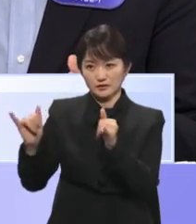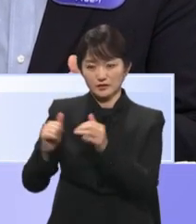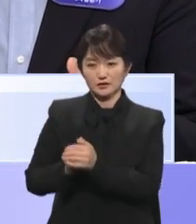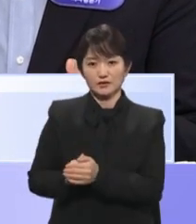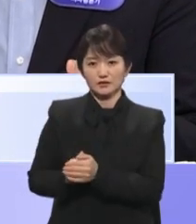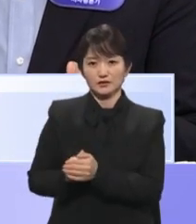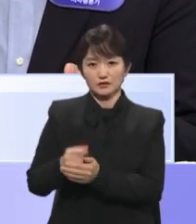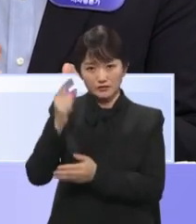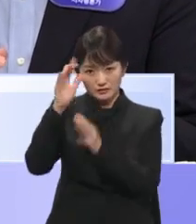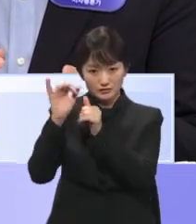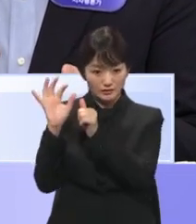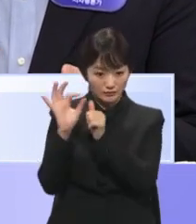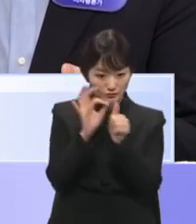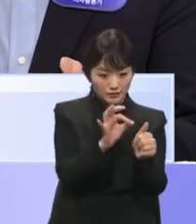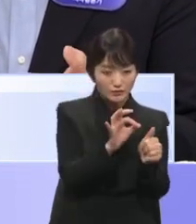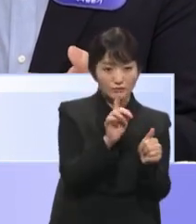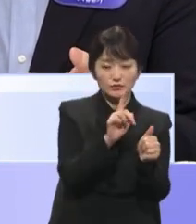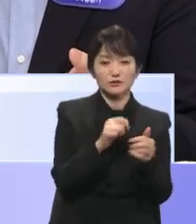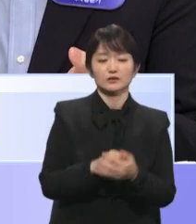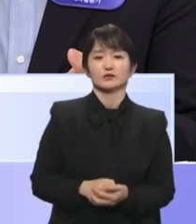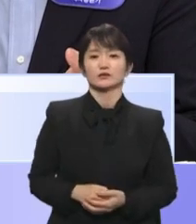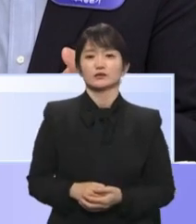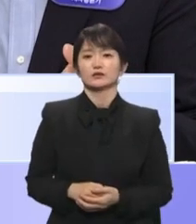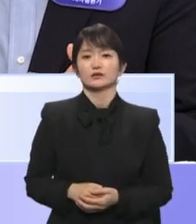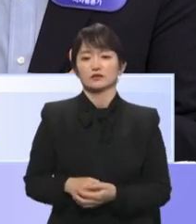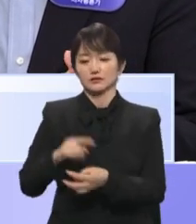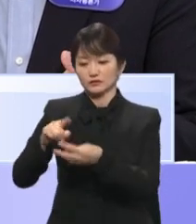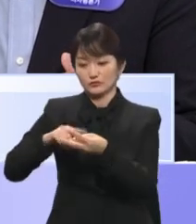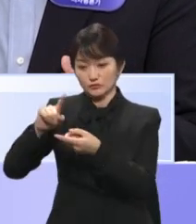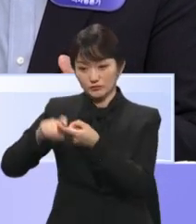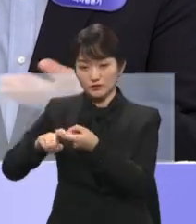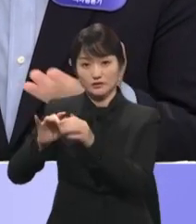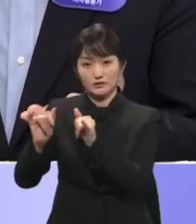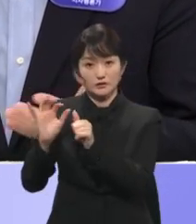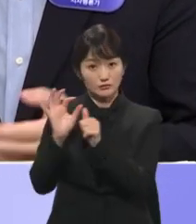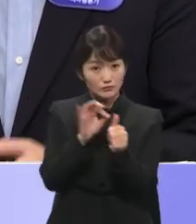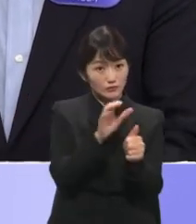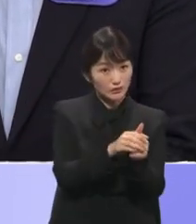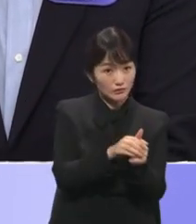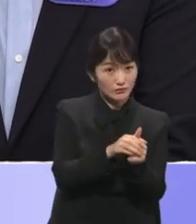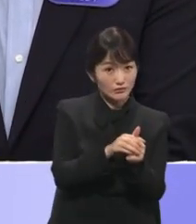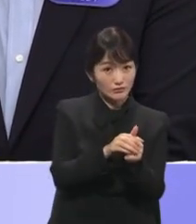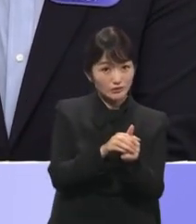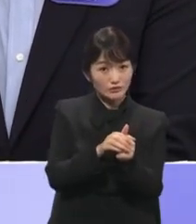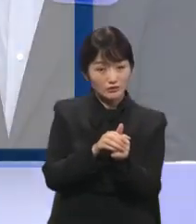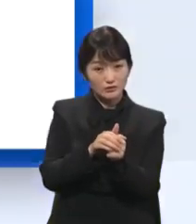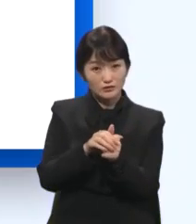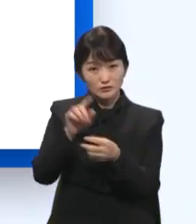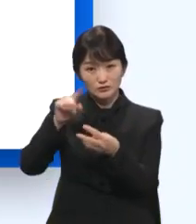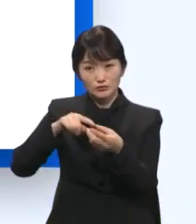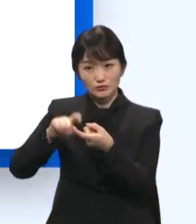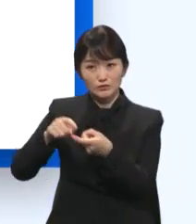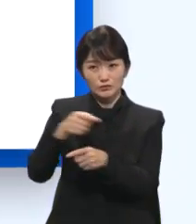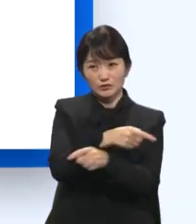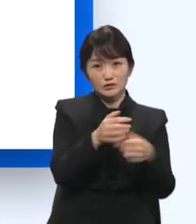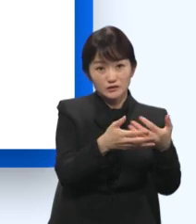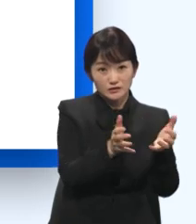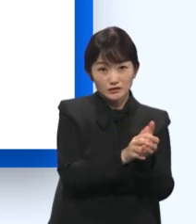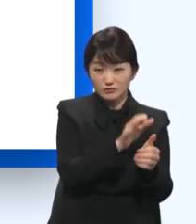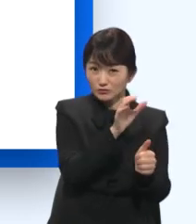인사들이 영입이 되는 것입니까 무슨 뭐 비윤 뭐 이런 사람들이 영입이 되는 것입니까 뭐겠습니까 국민들이 신뢰를 가지지 않겠 했죠